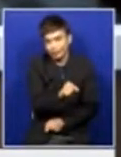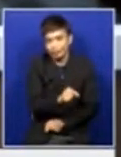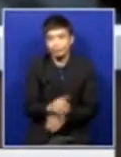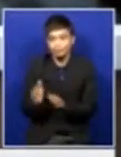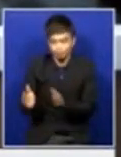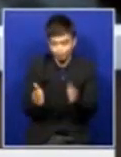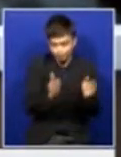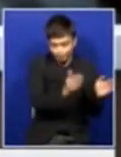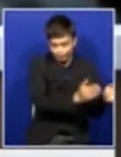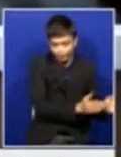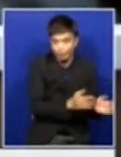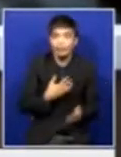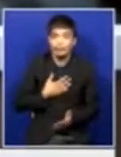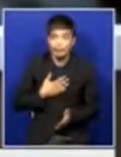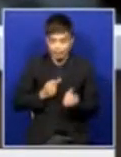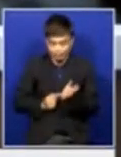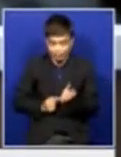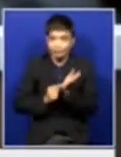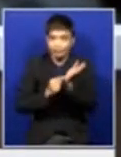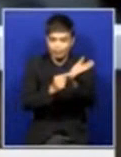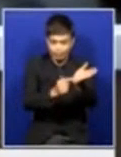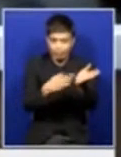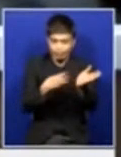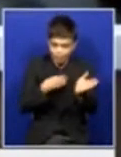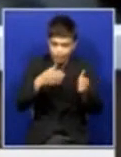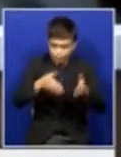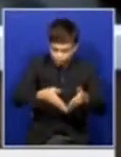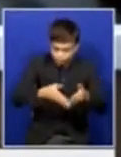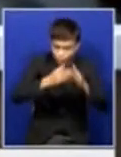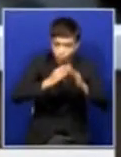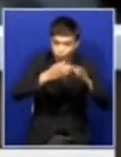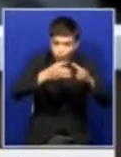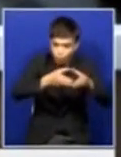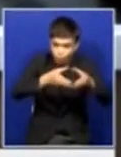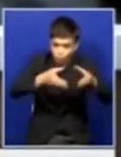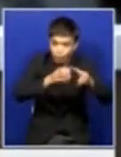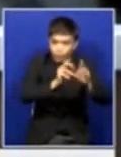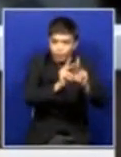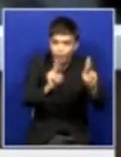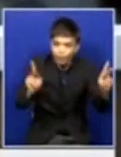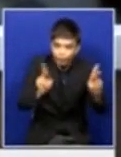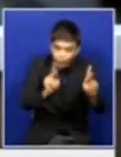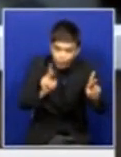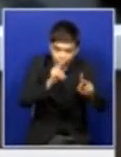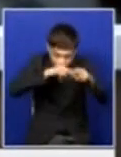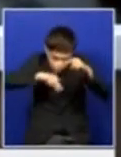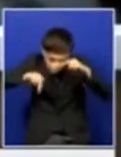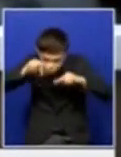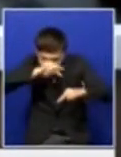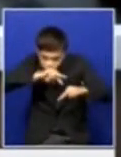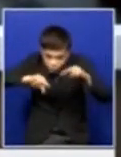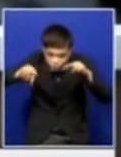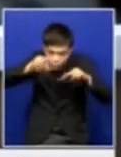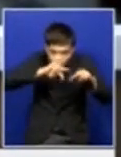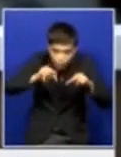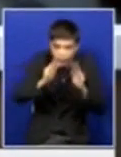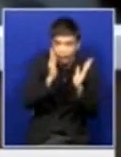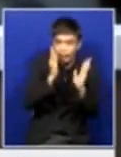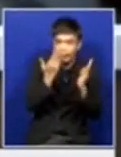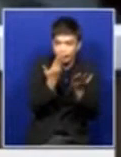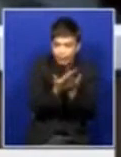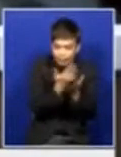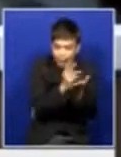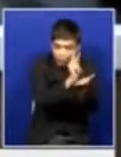ครับขอเสนอนะครับให้มีการตั้งกรรมธิการวิสามัญติดตามตรวจสอบการใช้เงินงบประมาณตามพรกนี้ทั้ง3ฉ